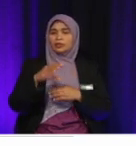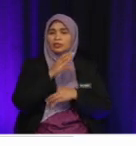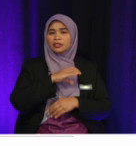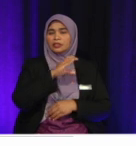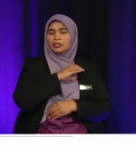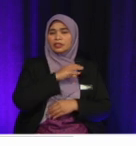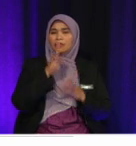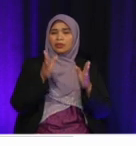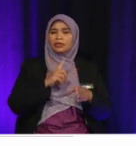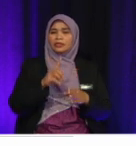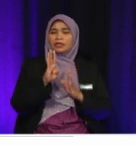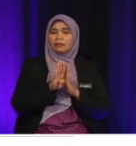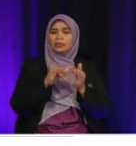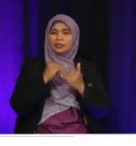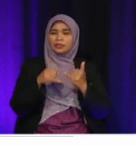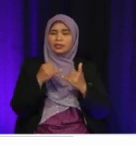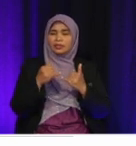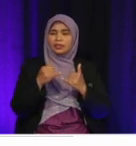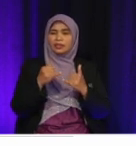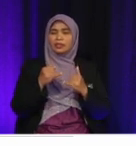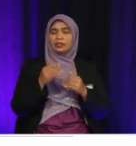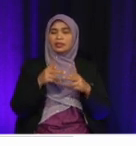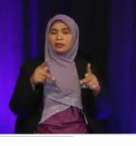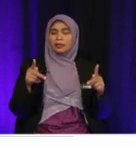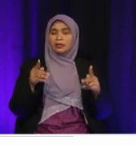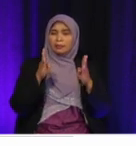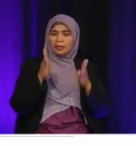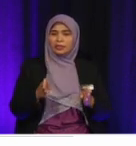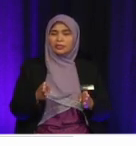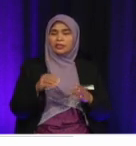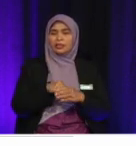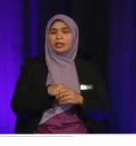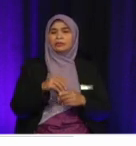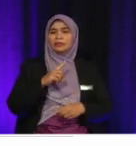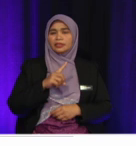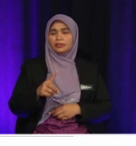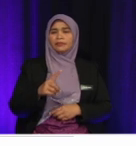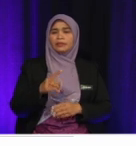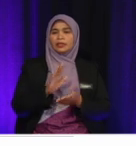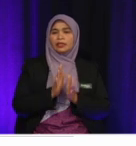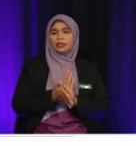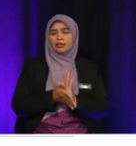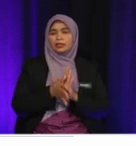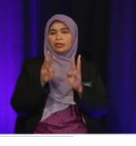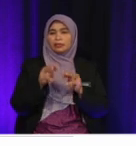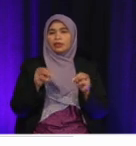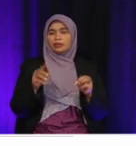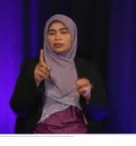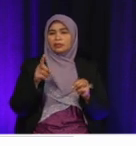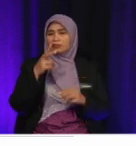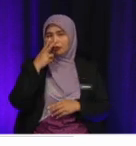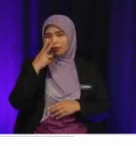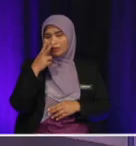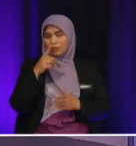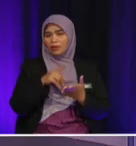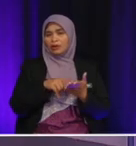memahami keutamaan dan juga kepelbagaian bangsa dalam Islam Jadi murid-murid perlu membuat senarai semak